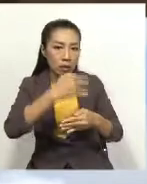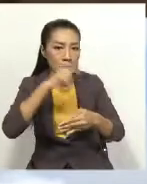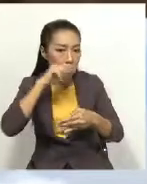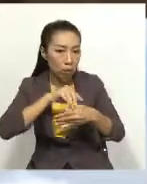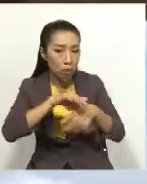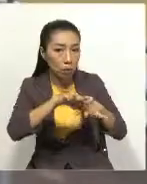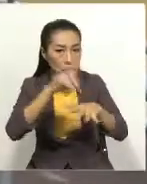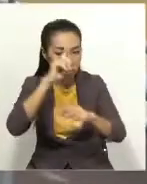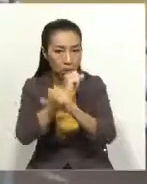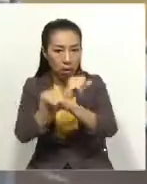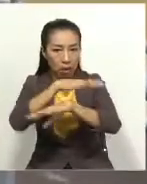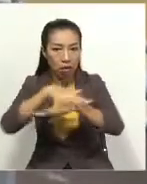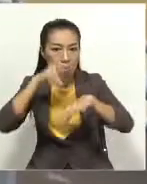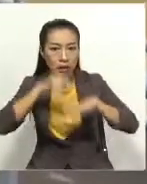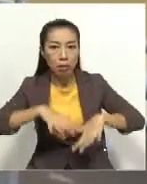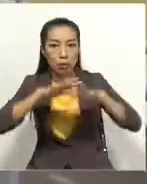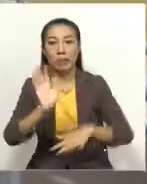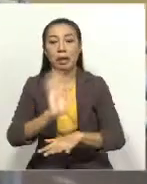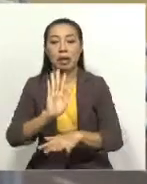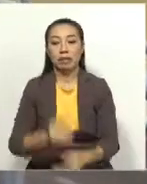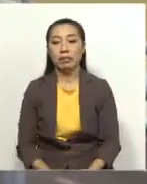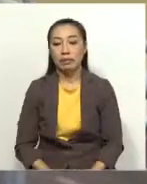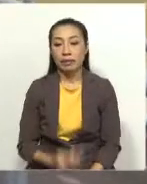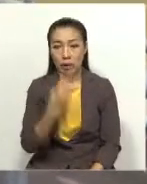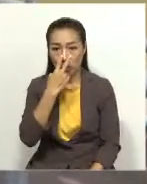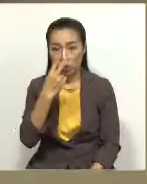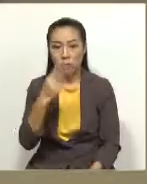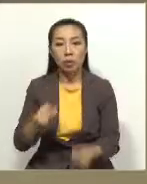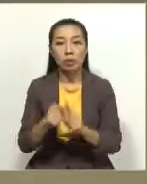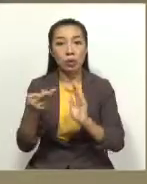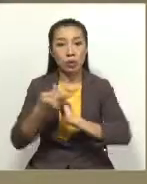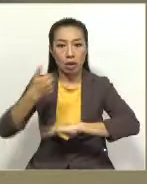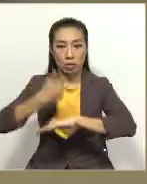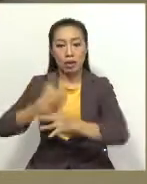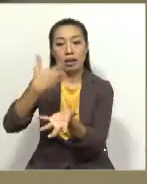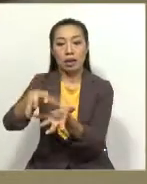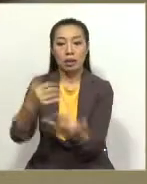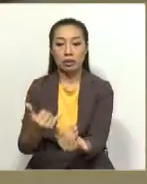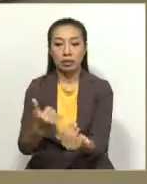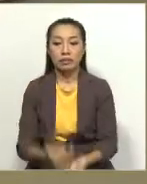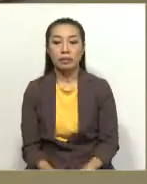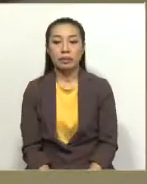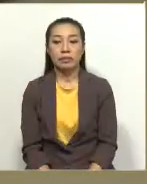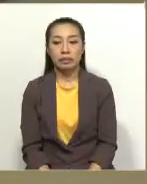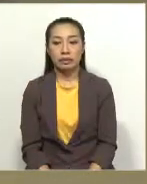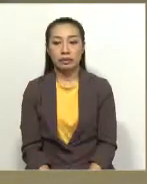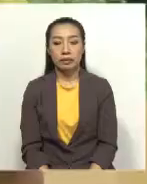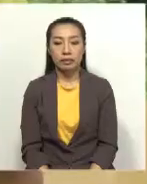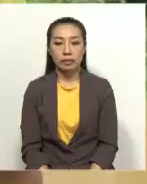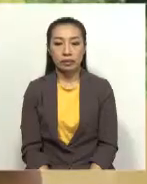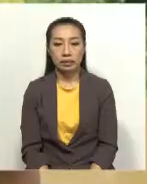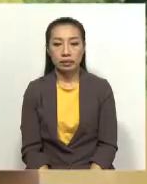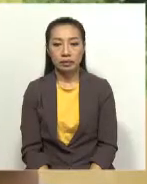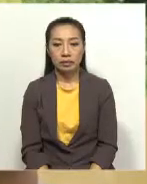ไปท่วมพื้นที่การเกษตรของพี่น้องเกษตรกรนะคะไปฟังประเด็นนี้จากทางผู้ว่าราชการจังหวัดหนองคายค่ะ